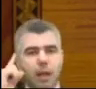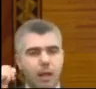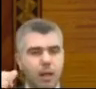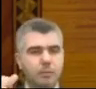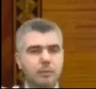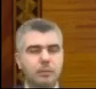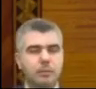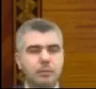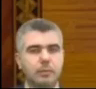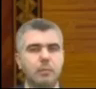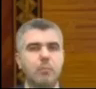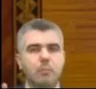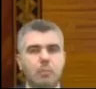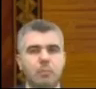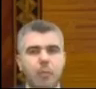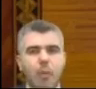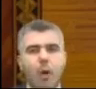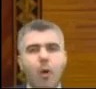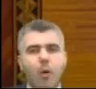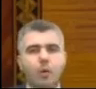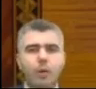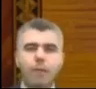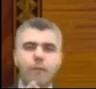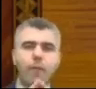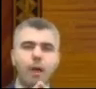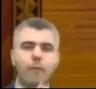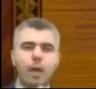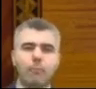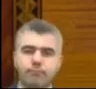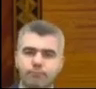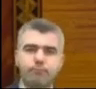النهضة، الاتفاقيات، الروايات